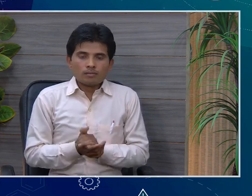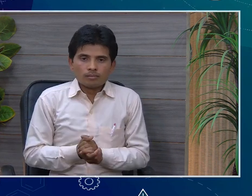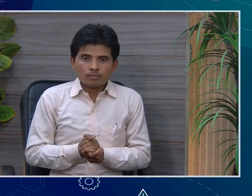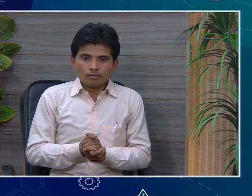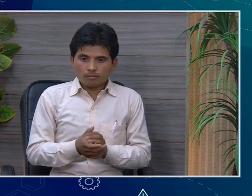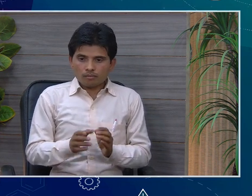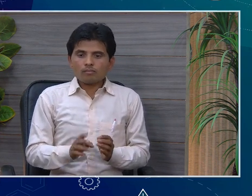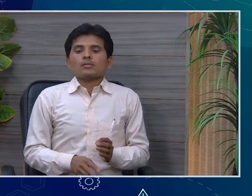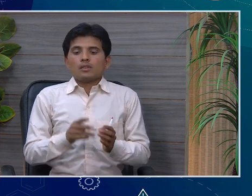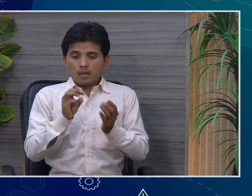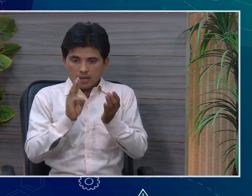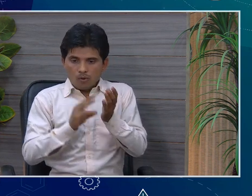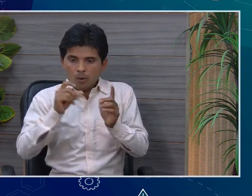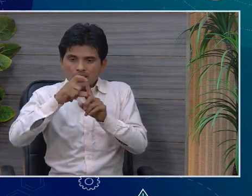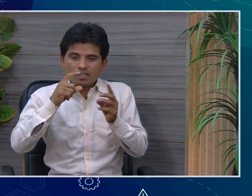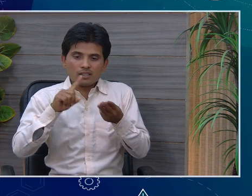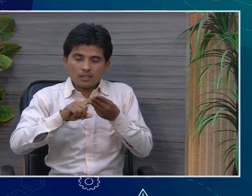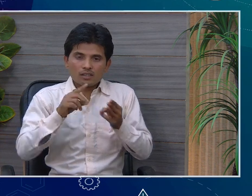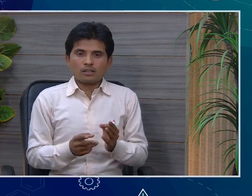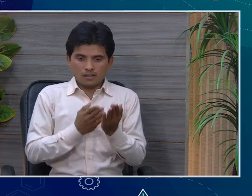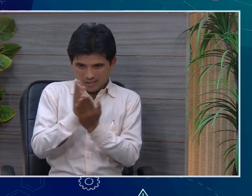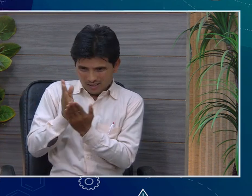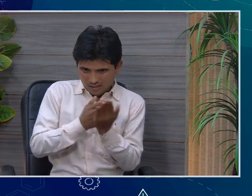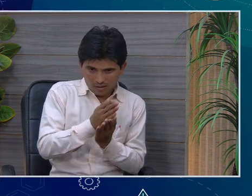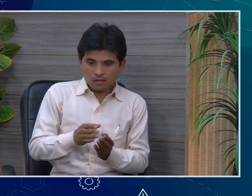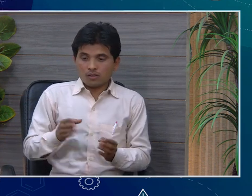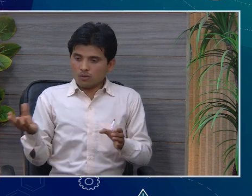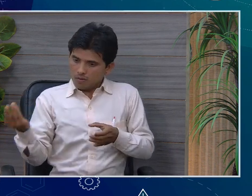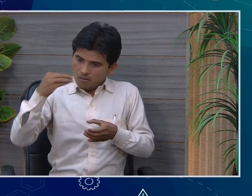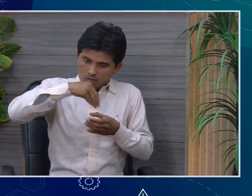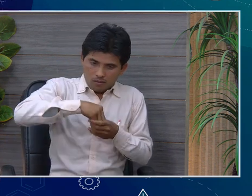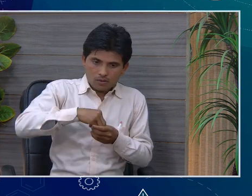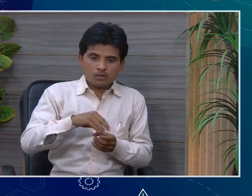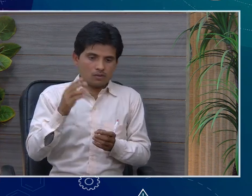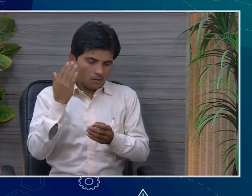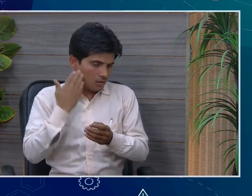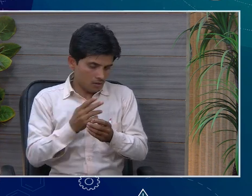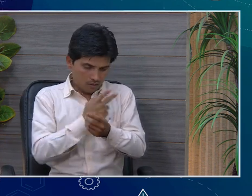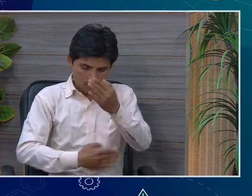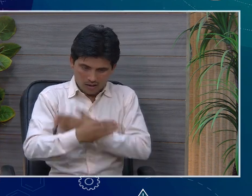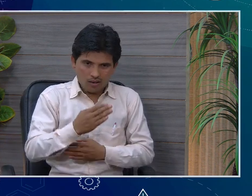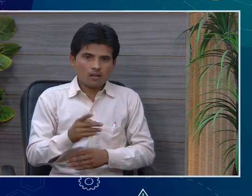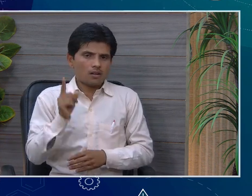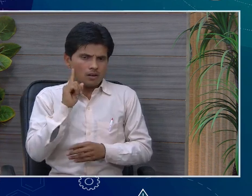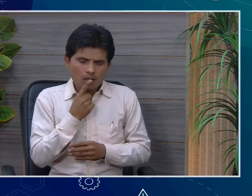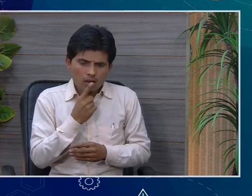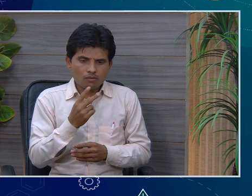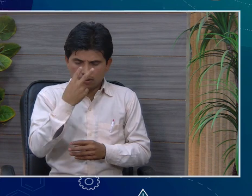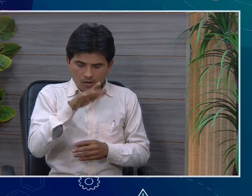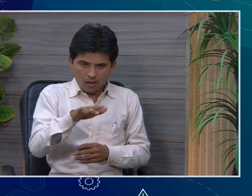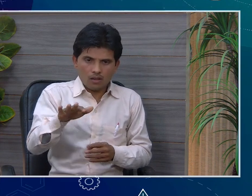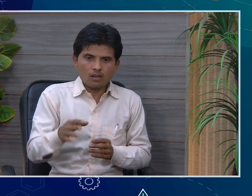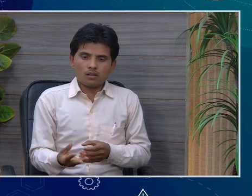मोडालिटी अगर हम बनाएंगे तो हर बचाने इंट्रूड होगा चाहे वह बच्चा अगर नहीं सुन सकता वह उसमें इंवोल्व हो सकता है